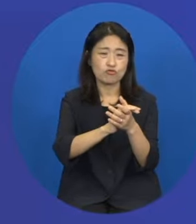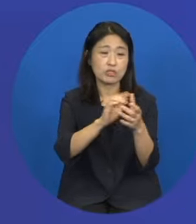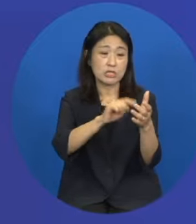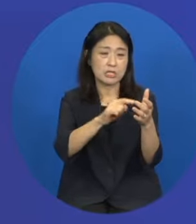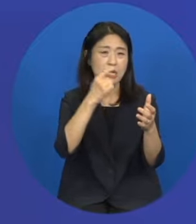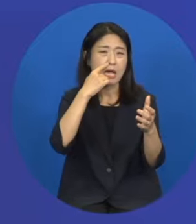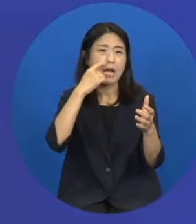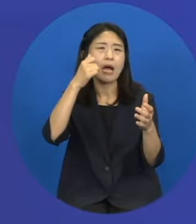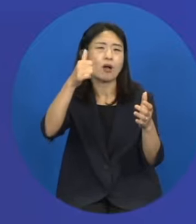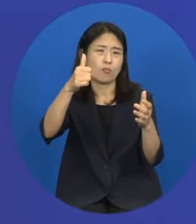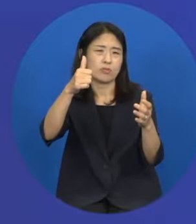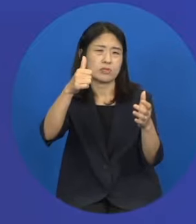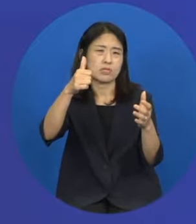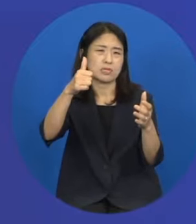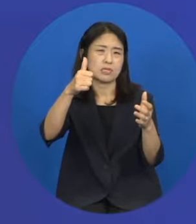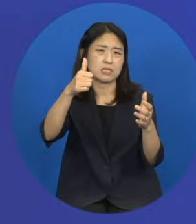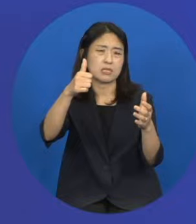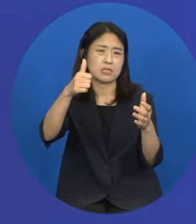하니